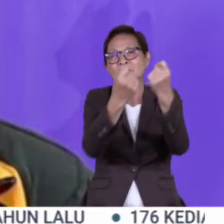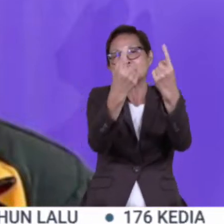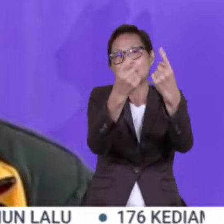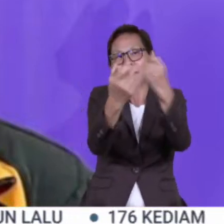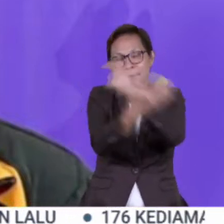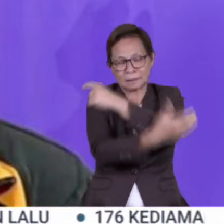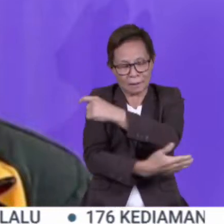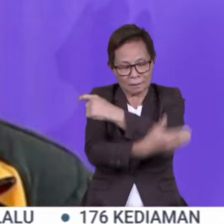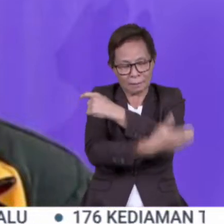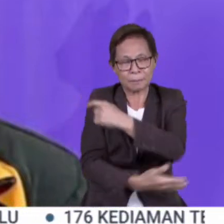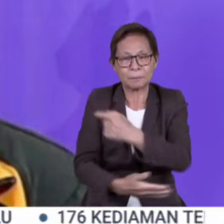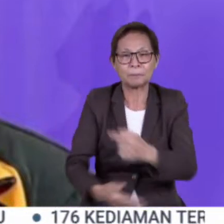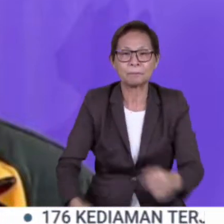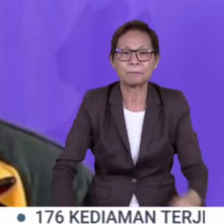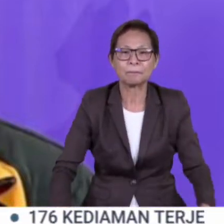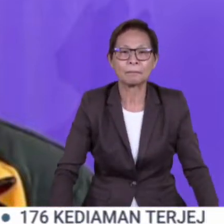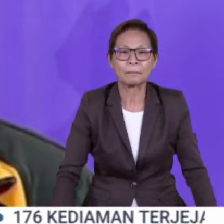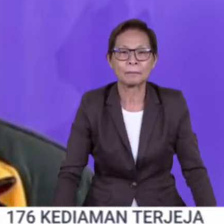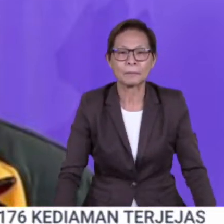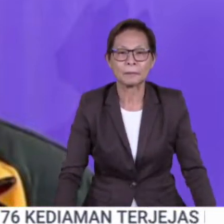negara.